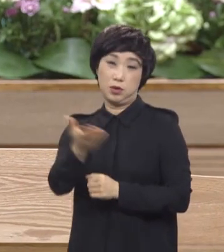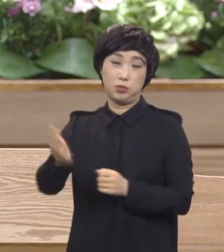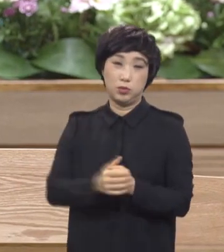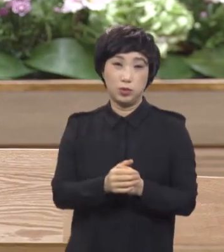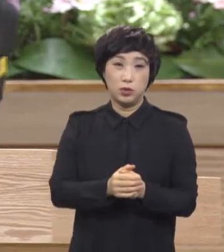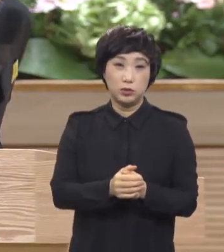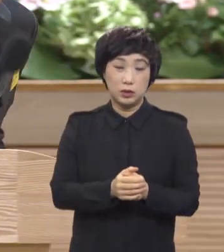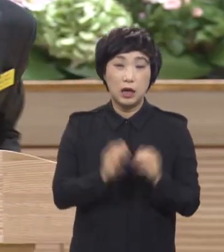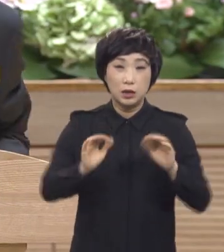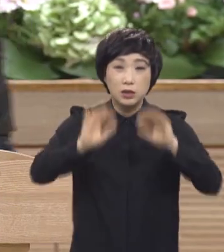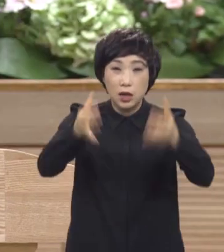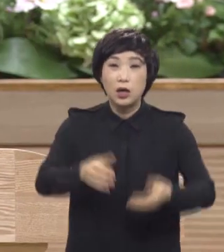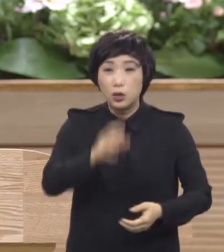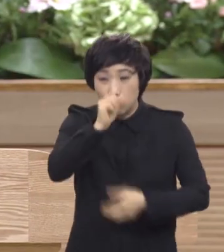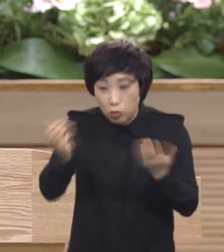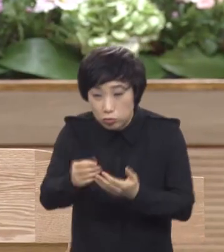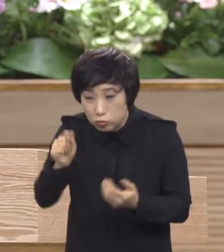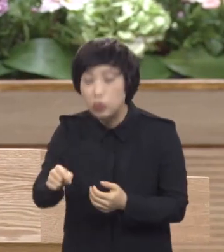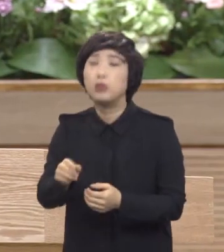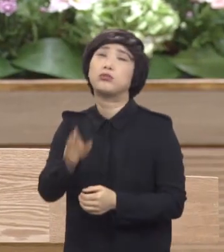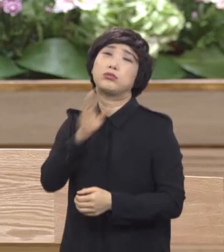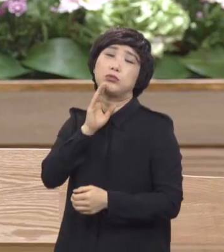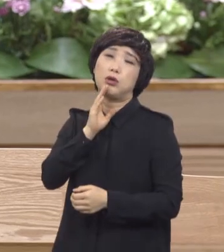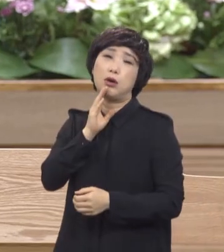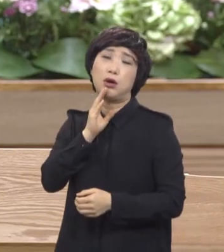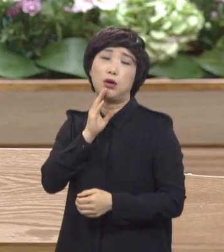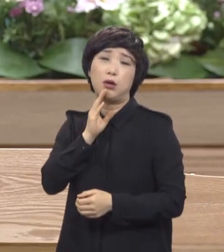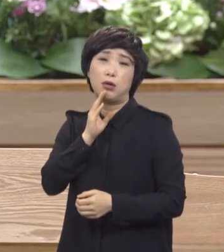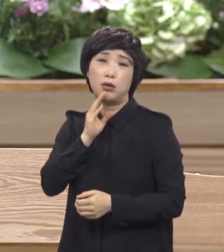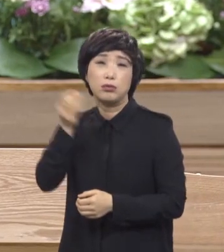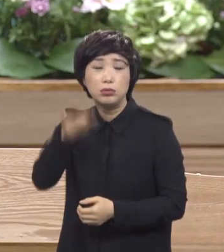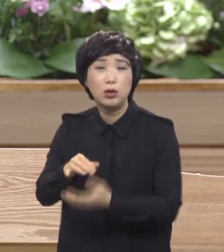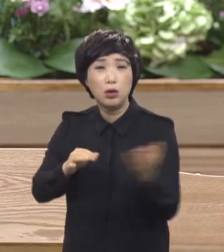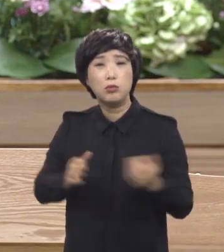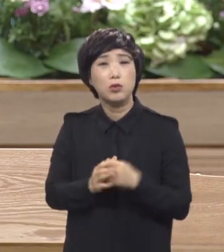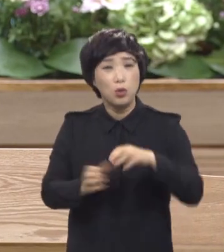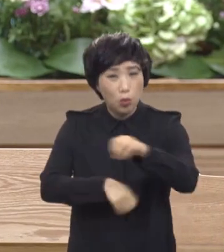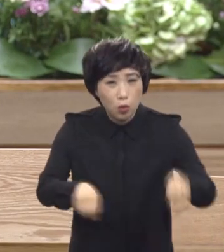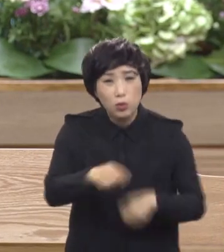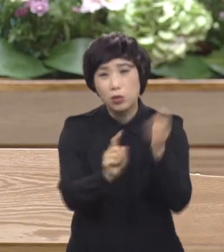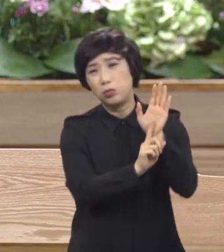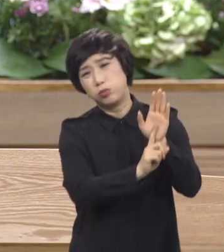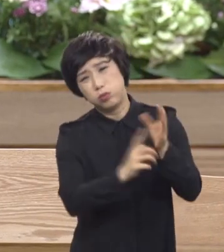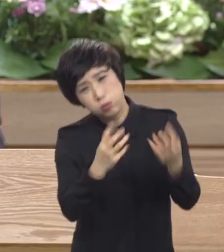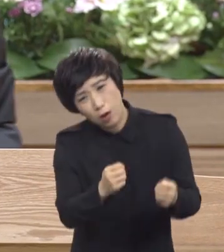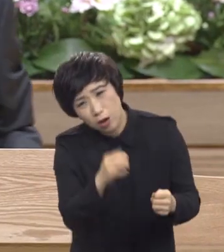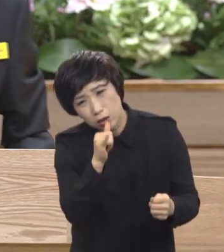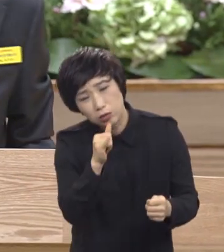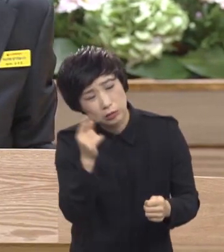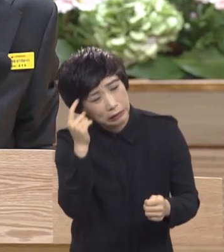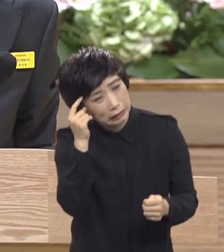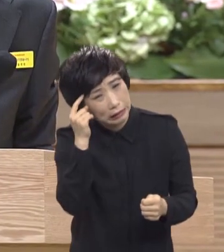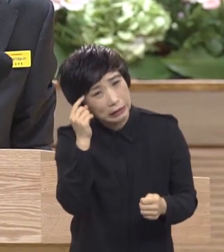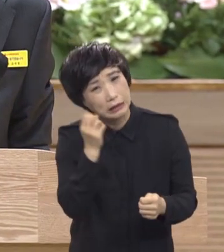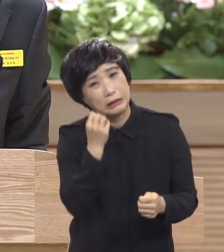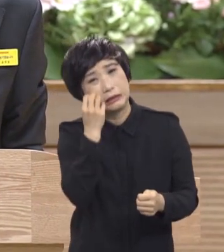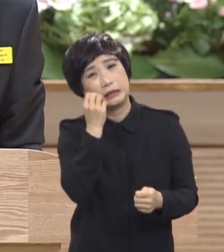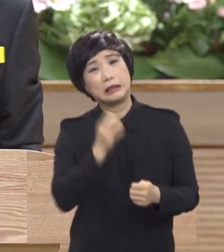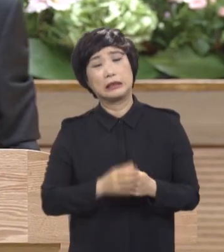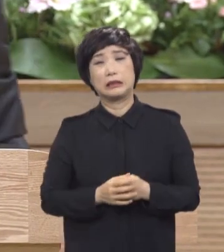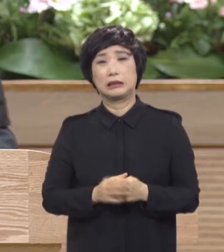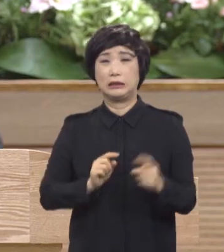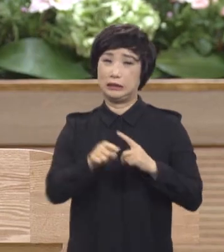해야 독종인데 어쩌서 이러는가 난 이해가 안 간다 이 말이오